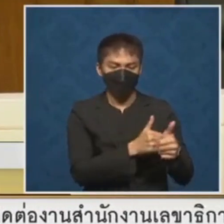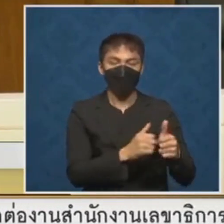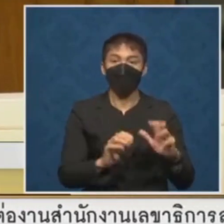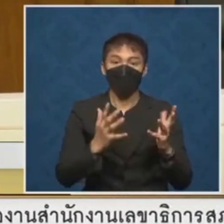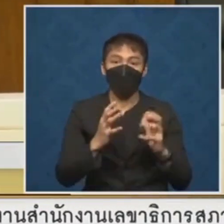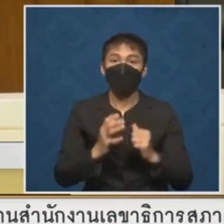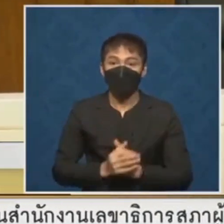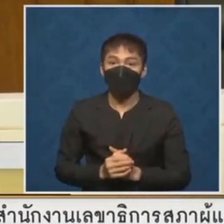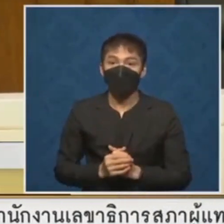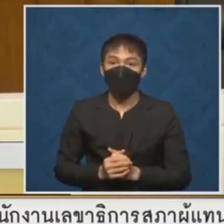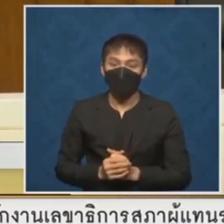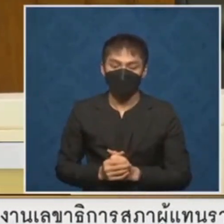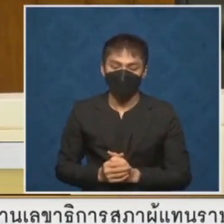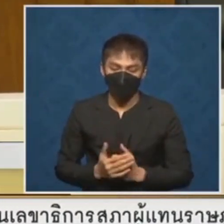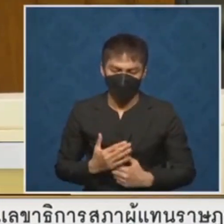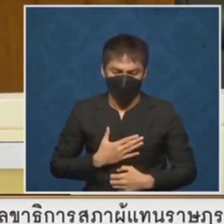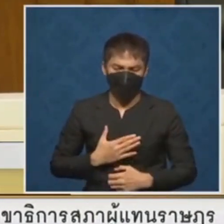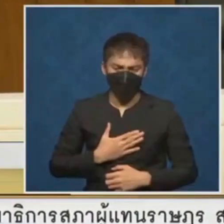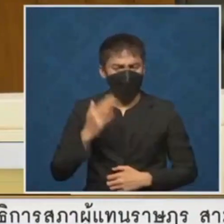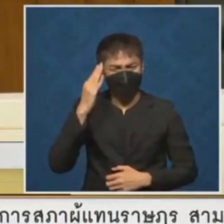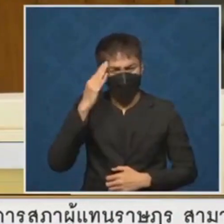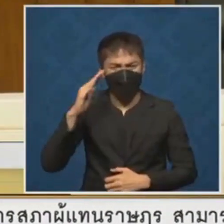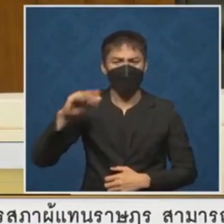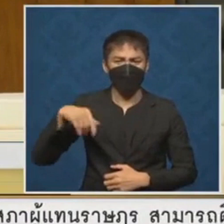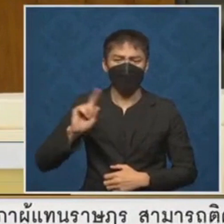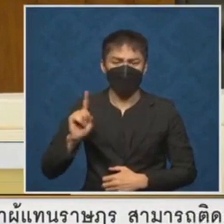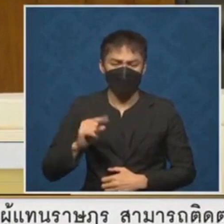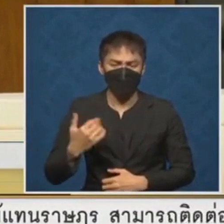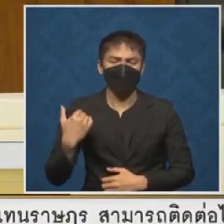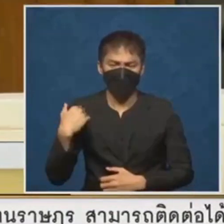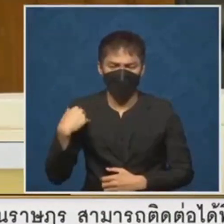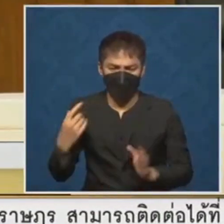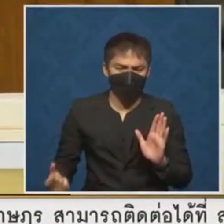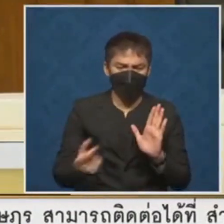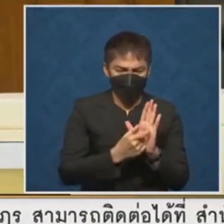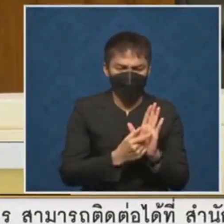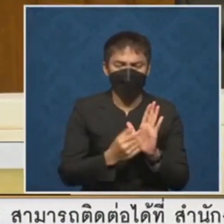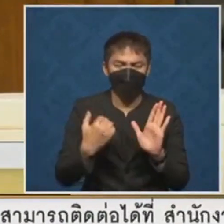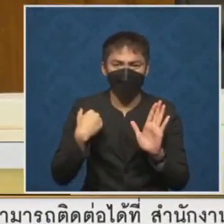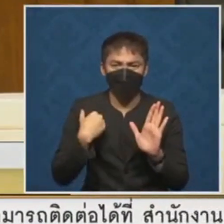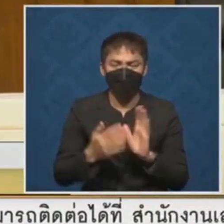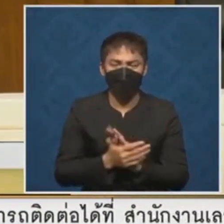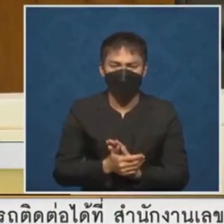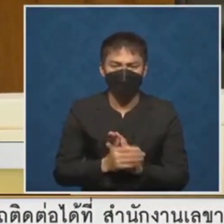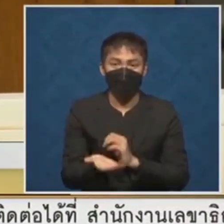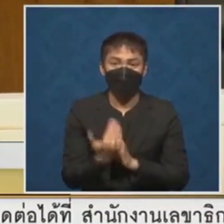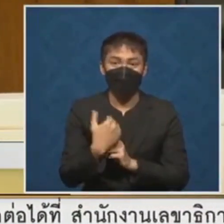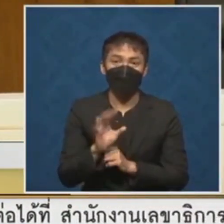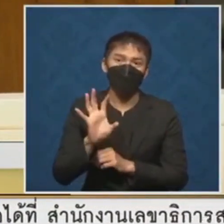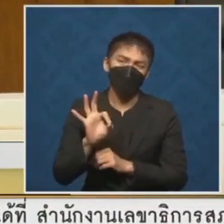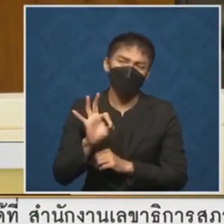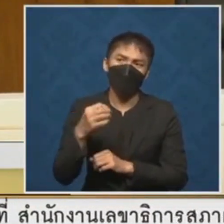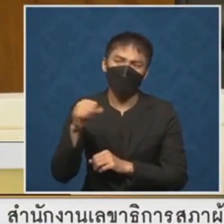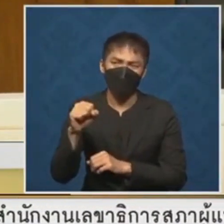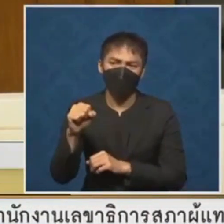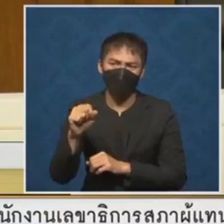เศษ ก็รบแจ้งไปที่สปดาศแงของในคุณที่พลแล้วปกติก็จะไมได้ตดขดปญหาอะไรแต่ปกดวาคุณทพลเองก็ติดงานเชอน